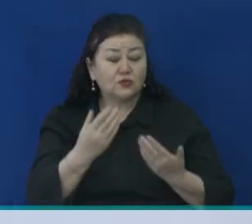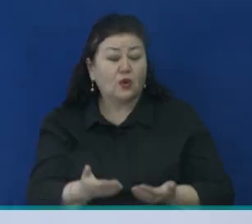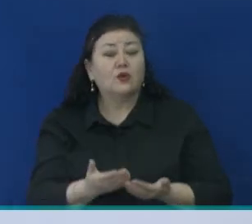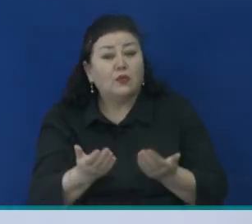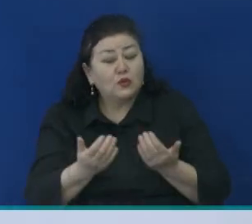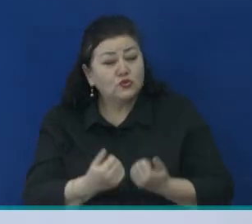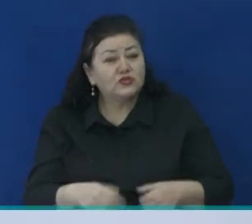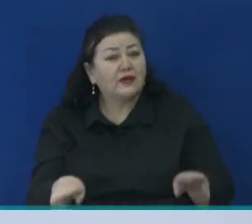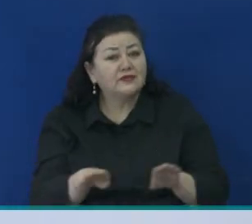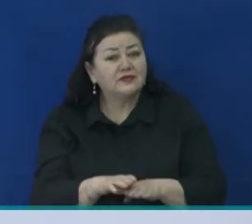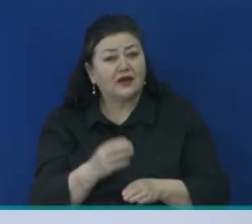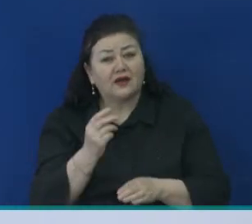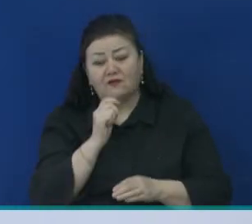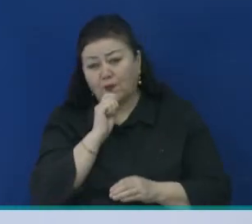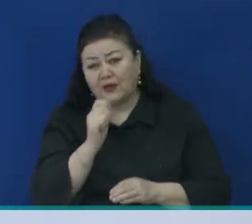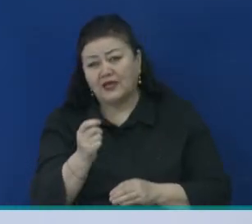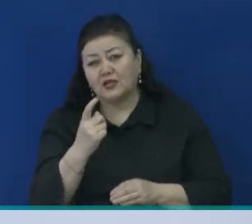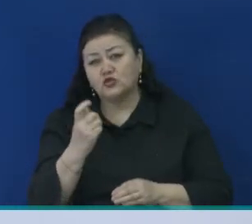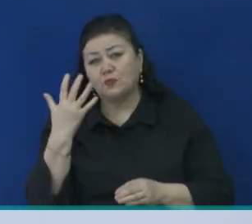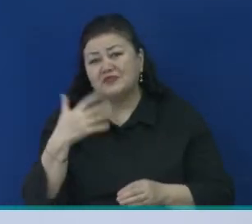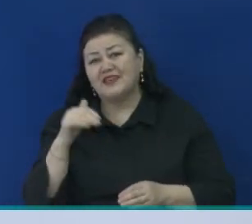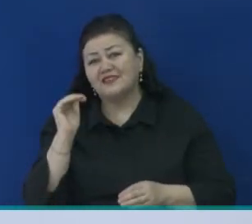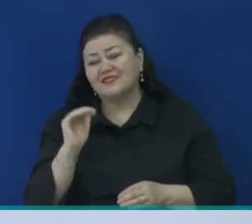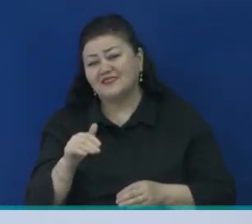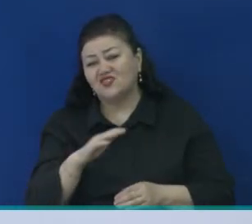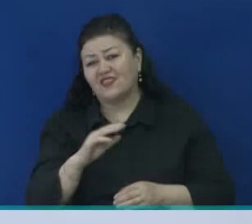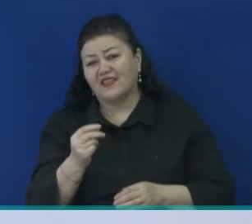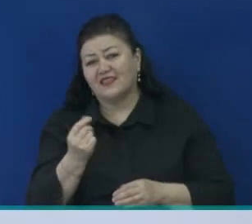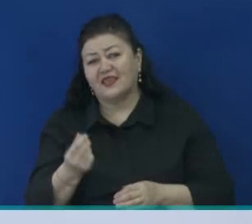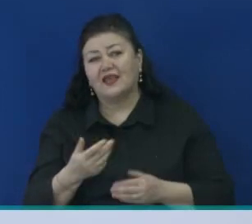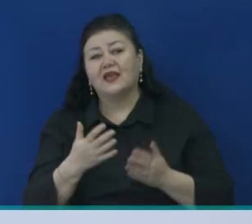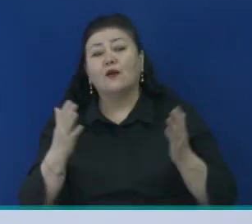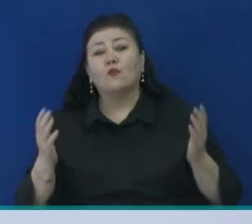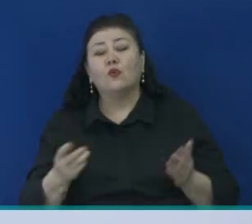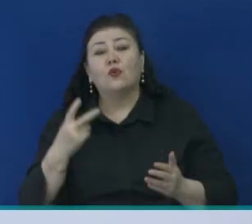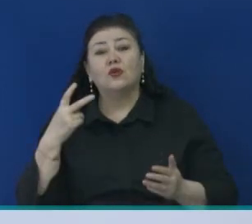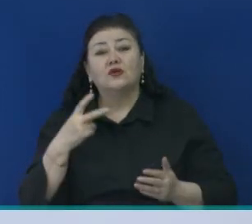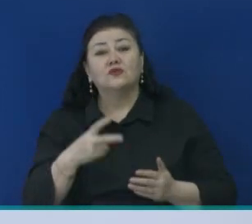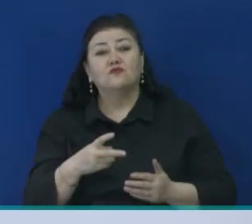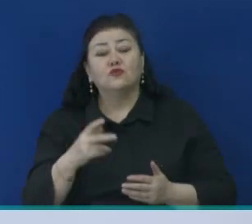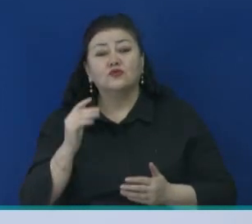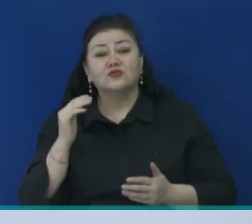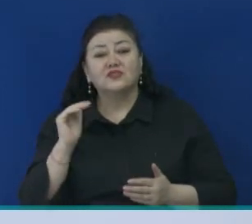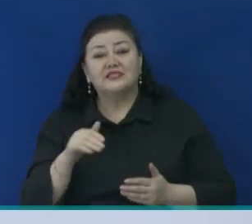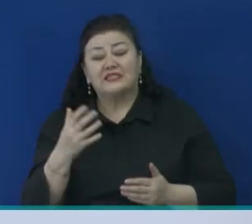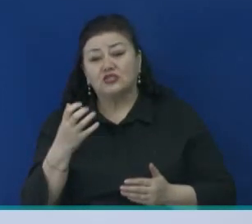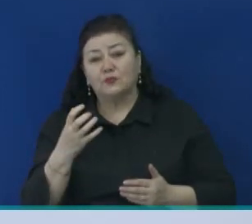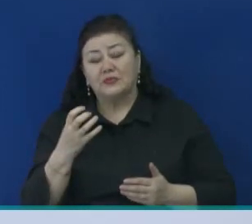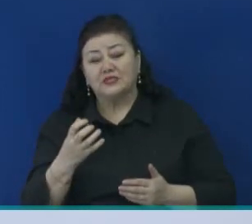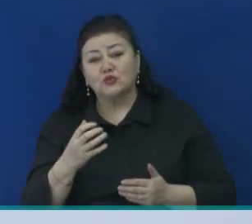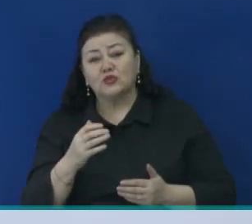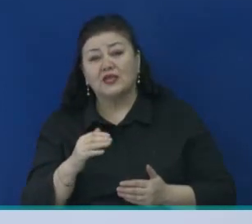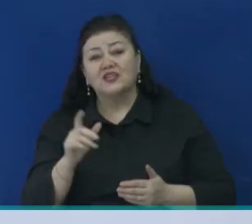болады. Тылдағы қажырлы еңбегімен мінсіз әскери қызмет үшін 2,5 мың адамға мереке құрметіне 70 мың